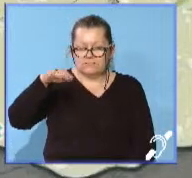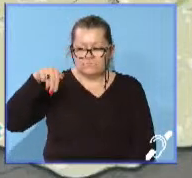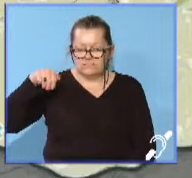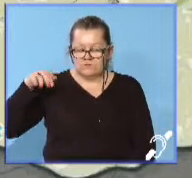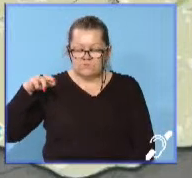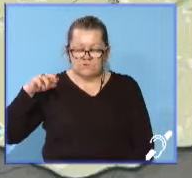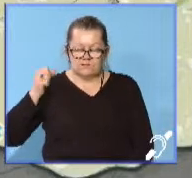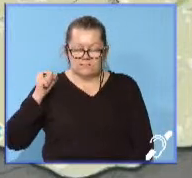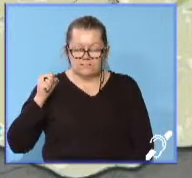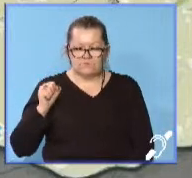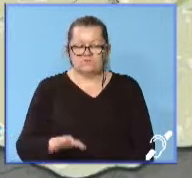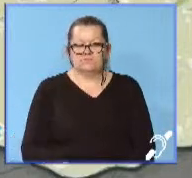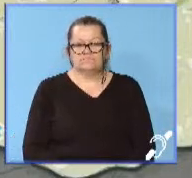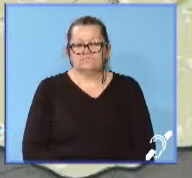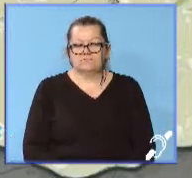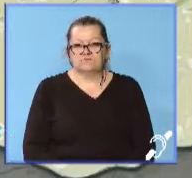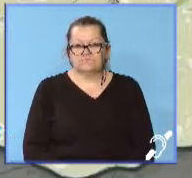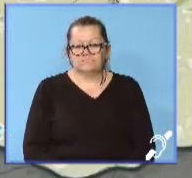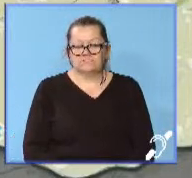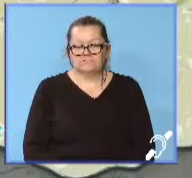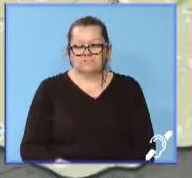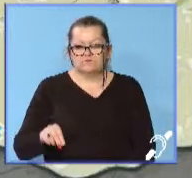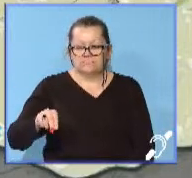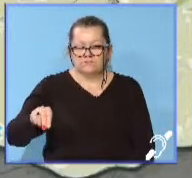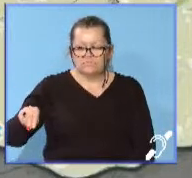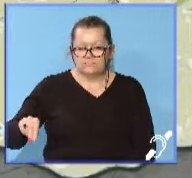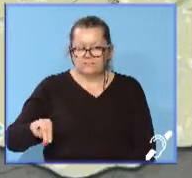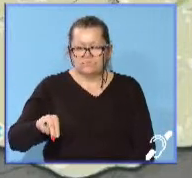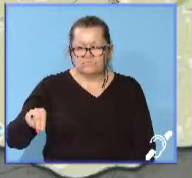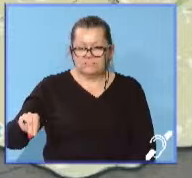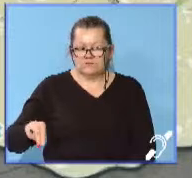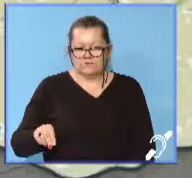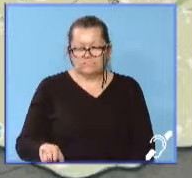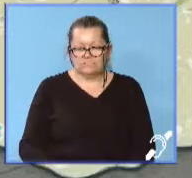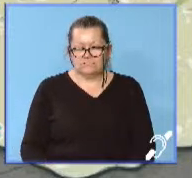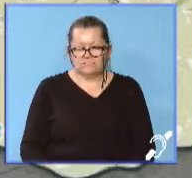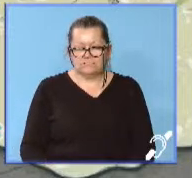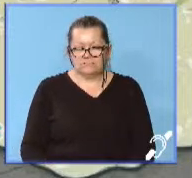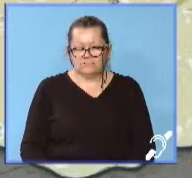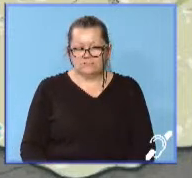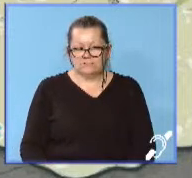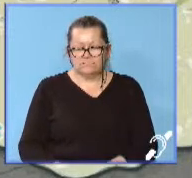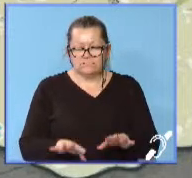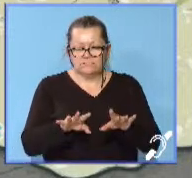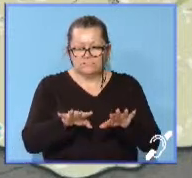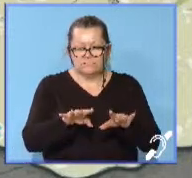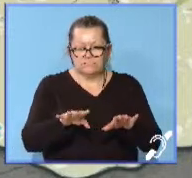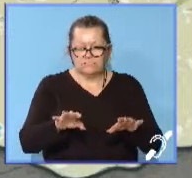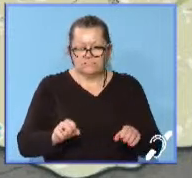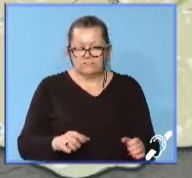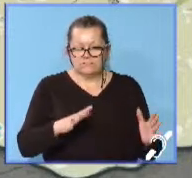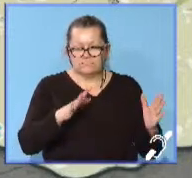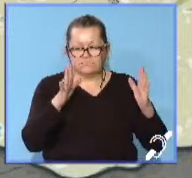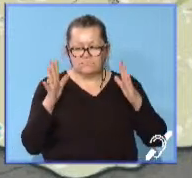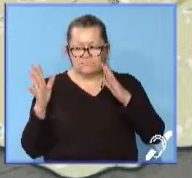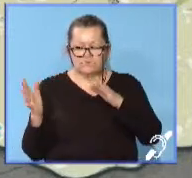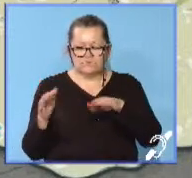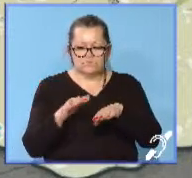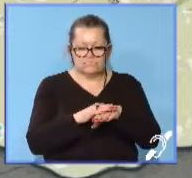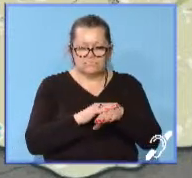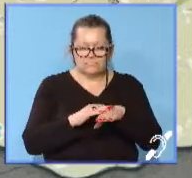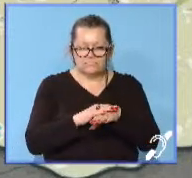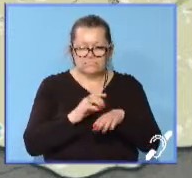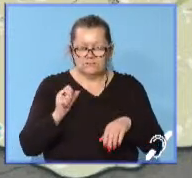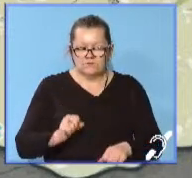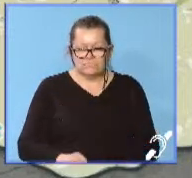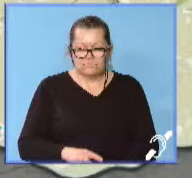noros în cea mai mare parte a intervalului izolat au fost precipitații slabe predominant sub formă de ploaie vântul a suflat slab până la